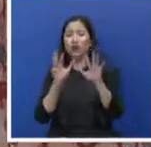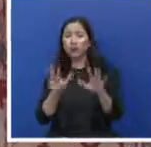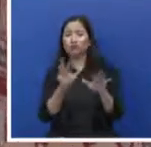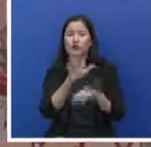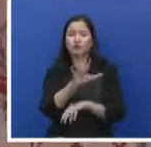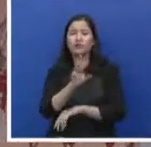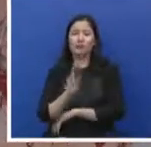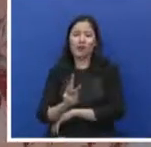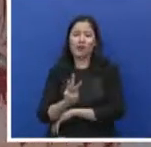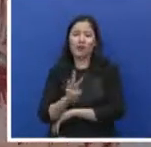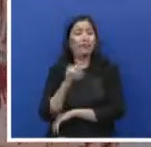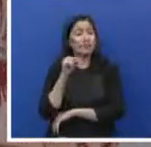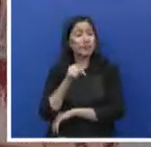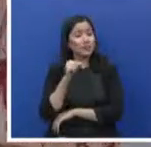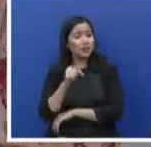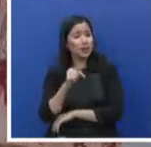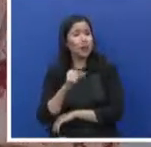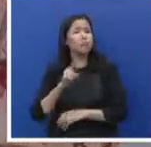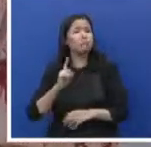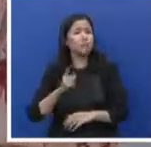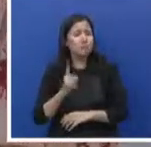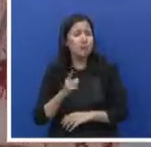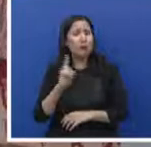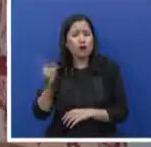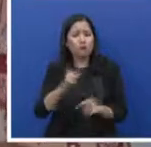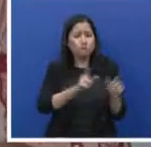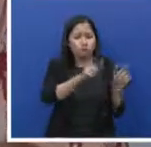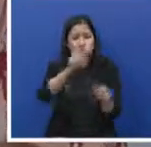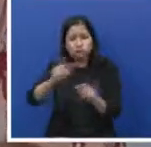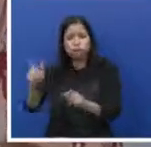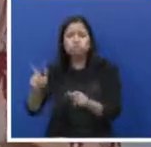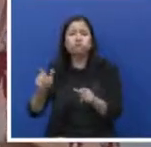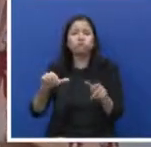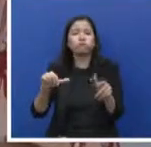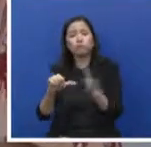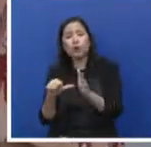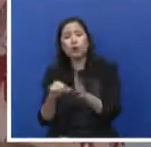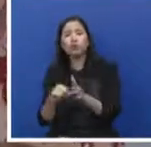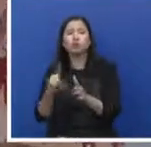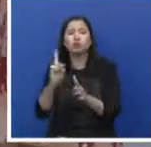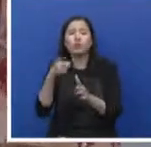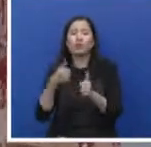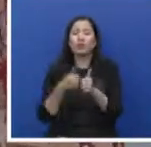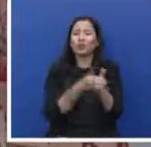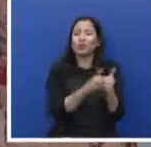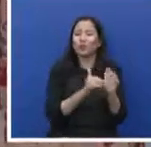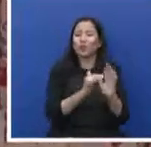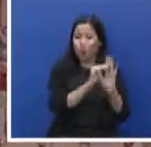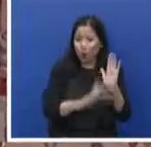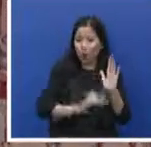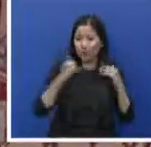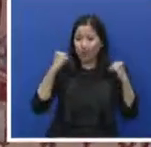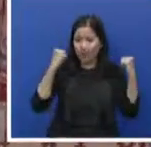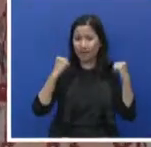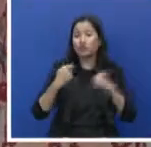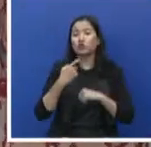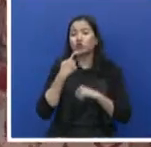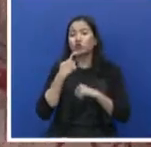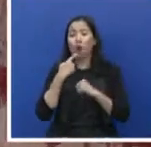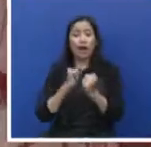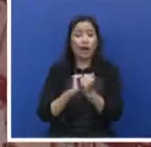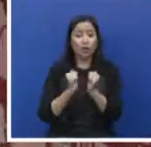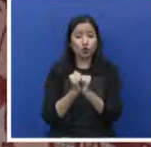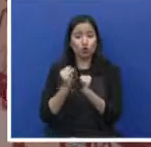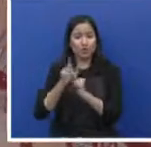9.953. Tentu saja ini juga tak lepas dari keberhasilan banyak pihak dan juga Anda semua dalam menerapkan protokol kesehatan. Nah, kalau tadi terkait dengan kasus aktifnya, kita